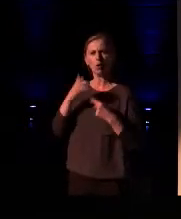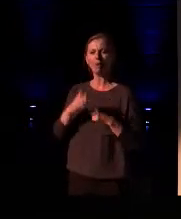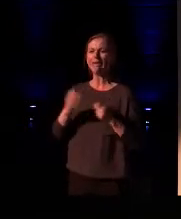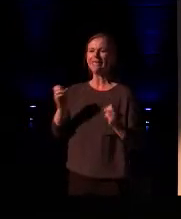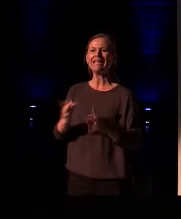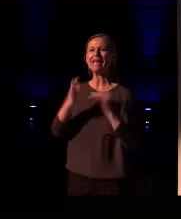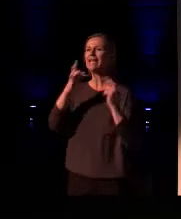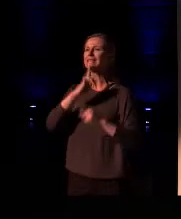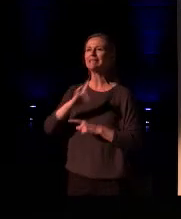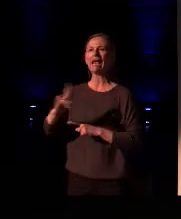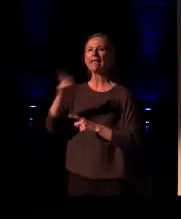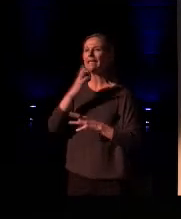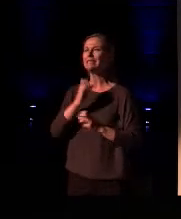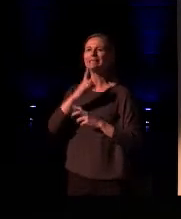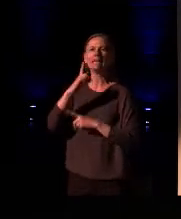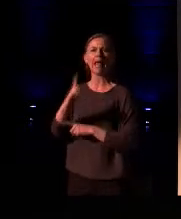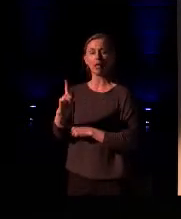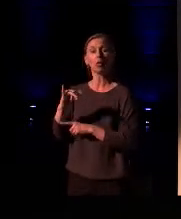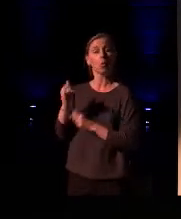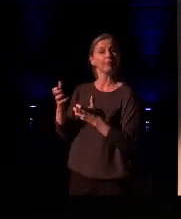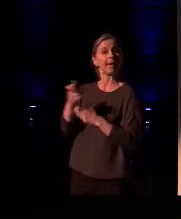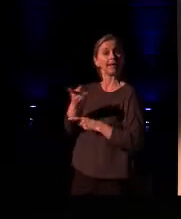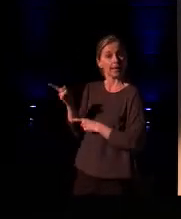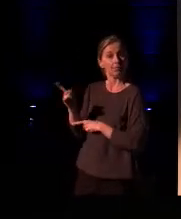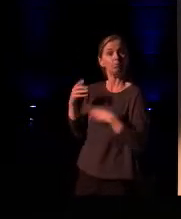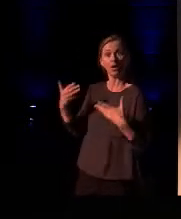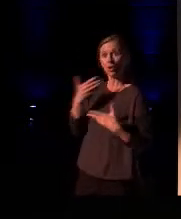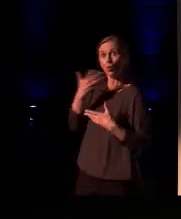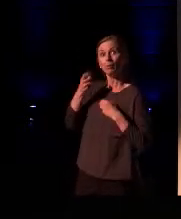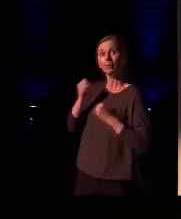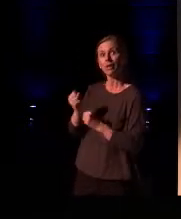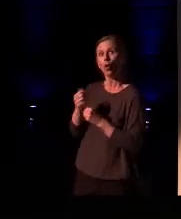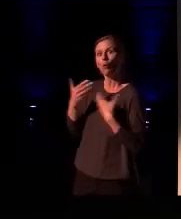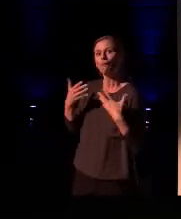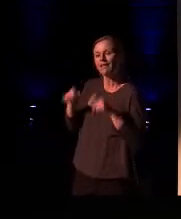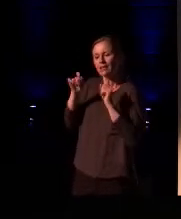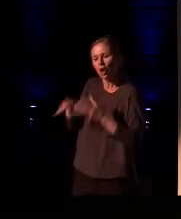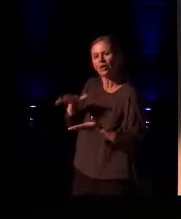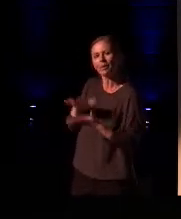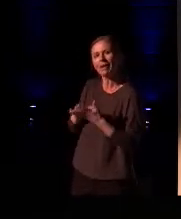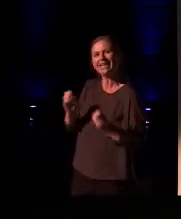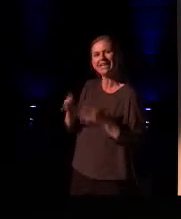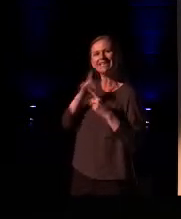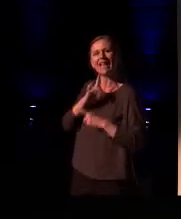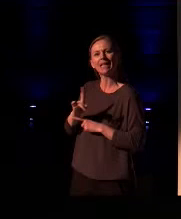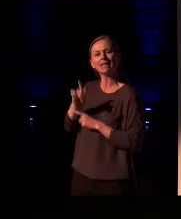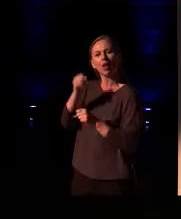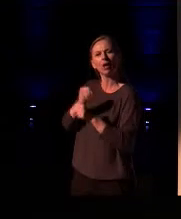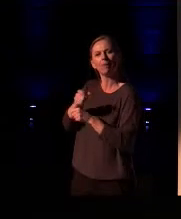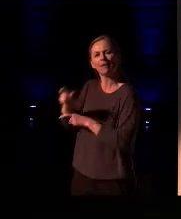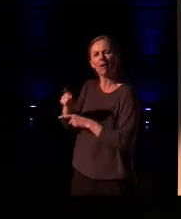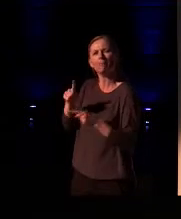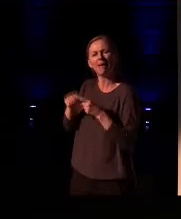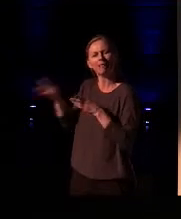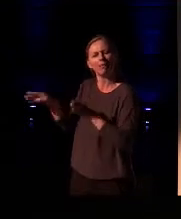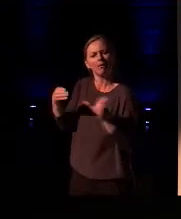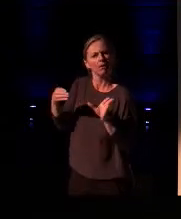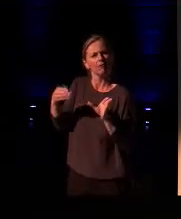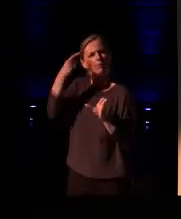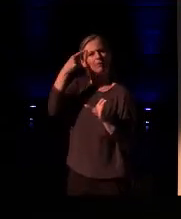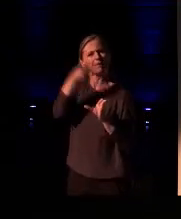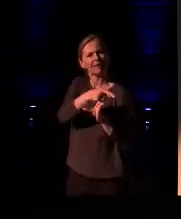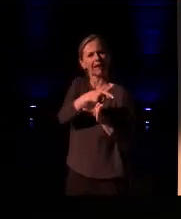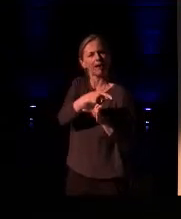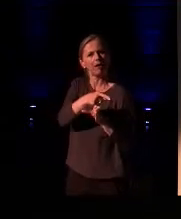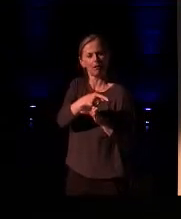fordi vi ikke trenger dem, fordi mange gode prosjekter starter med ildsjelsarbeid, men jeg tror vi må begynne å tenke at det